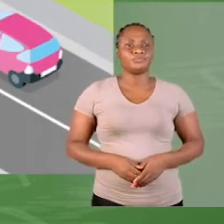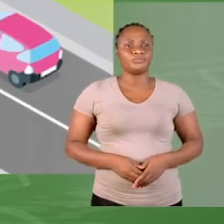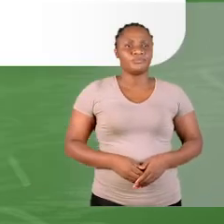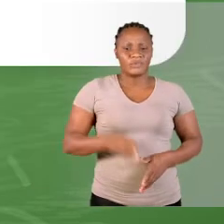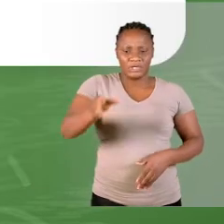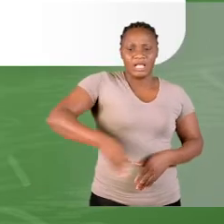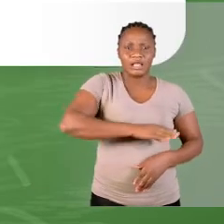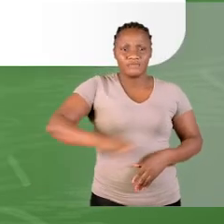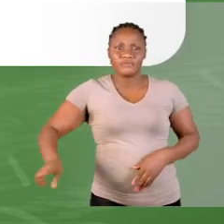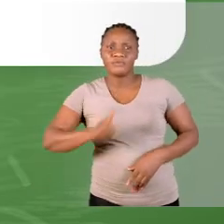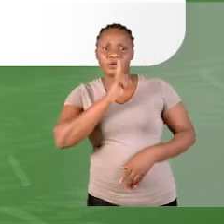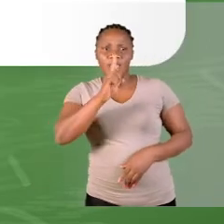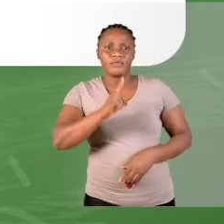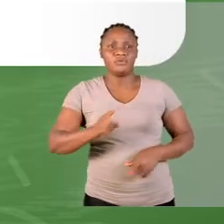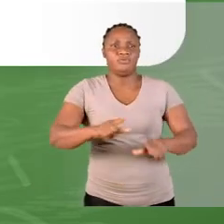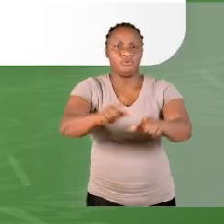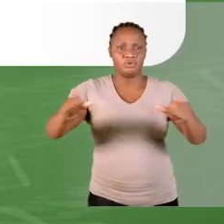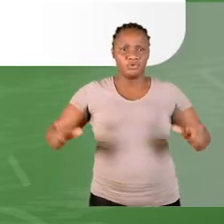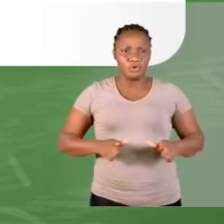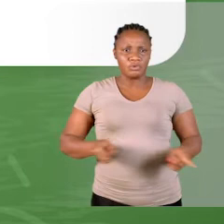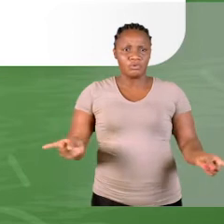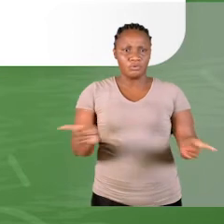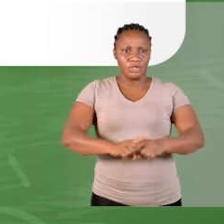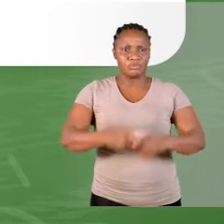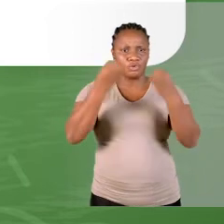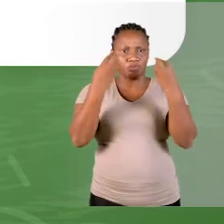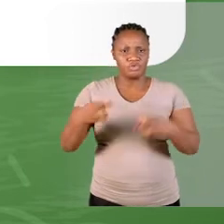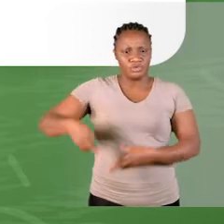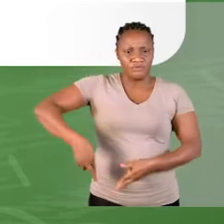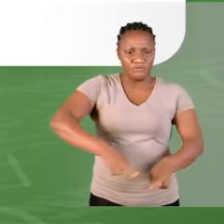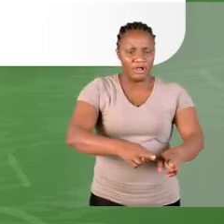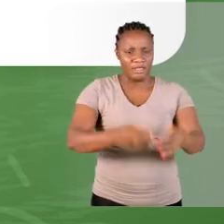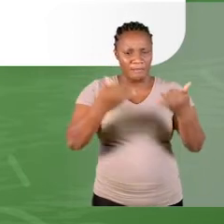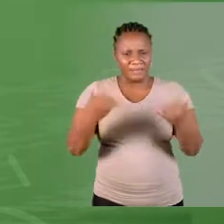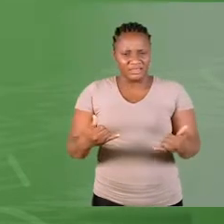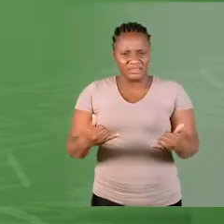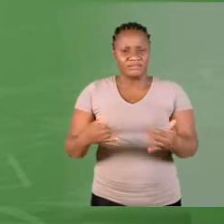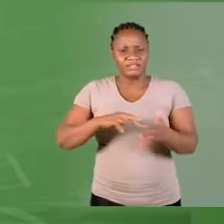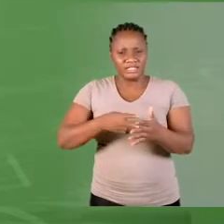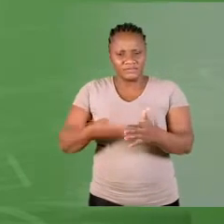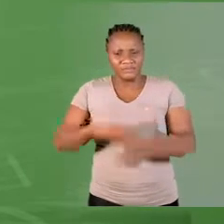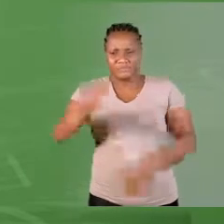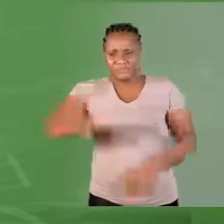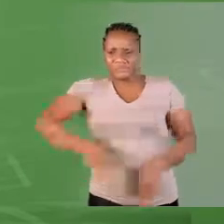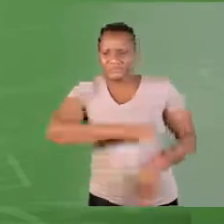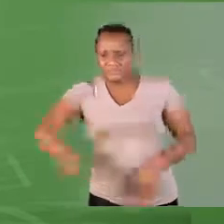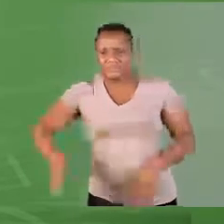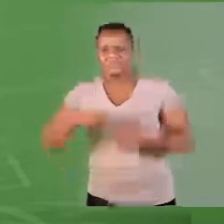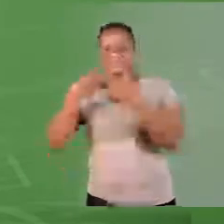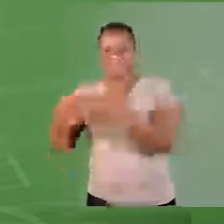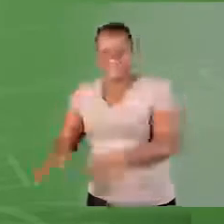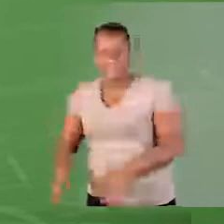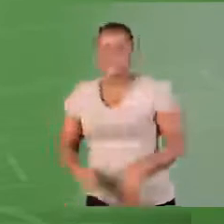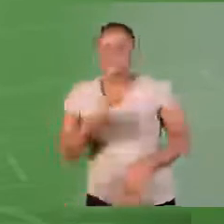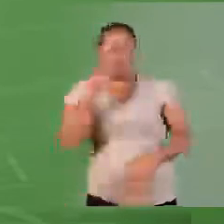une intersection est un lieu de croisement de plusieurs voies. Maintenant que nous avons défini une intersection, nous allons voir